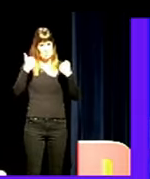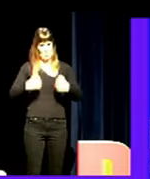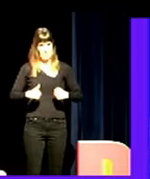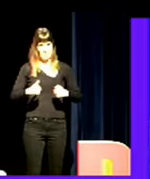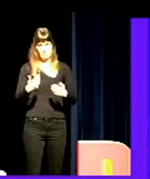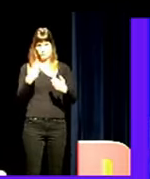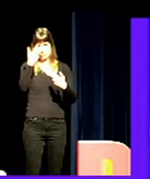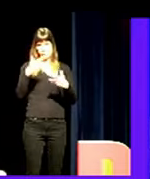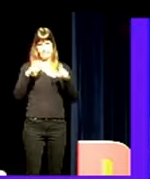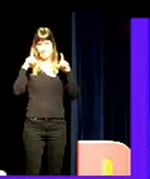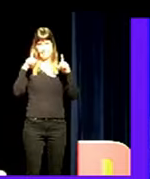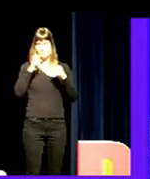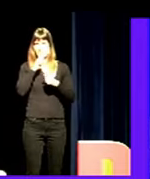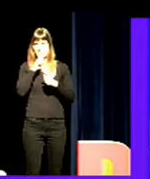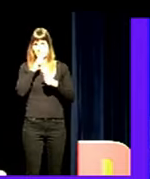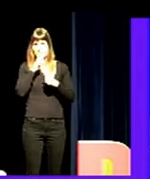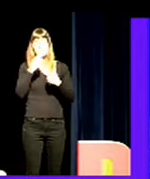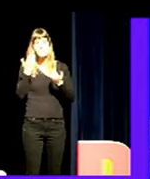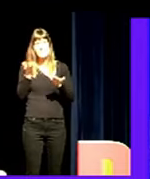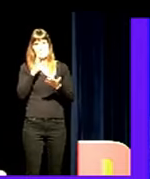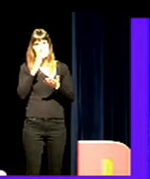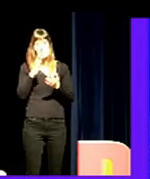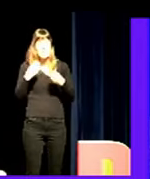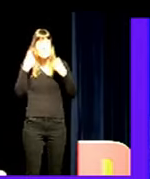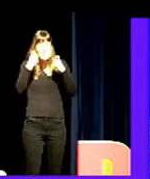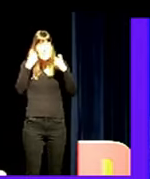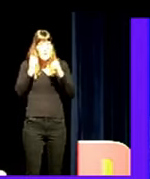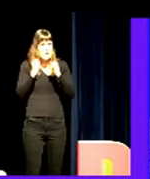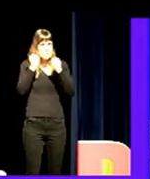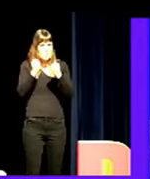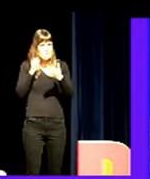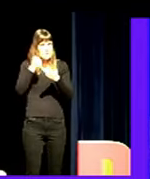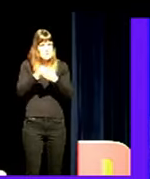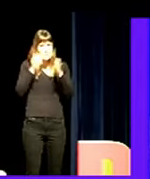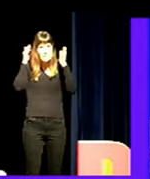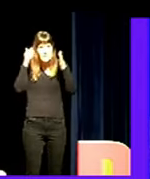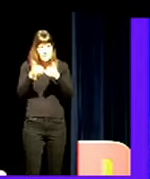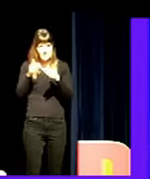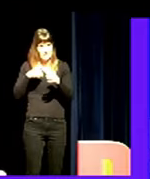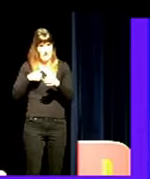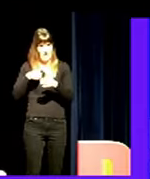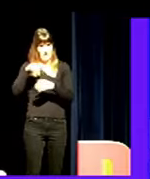gazotzen ditudan guztia, edo gazdo, aldezakeran guztia, konkretuki honetara jaten da.